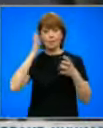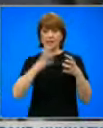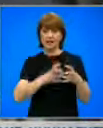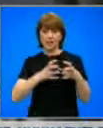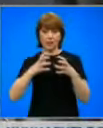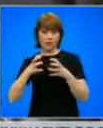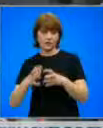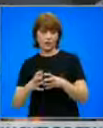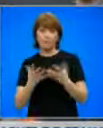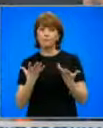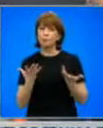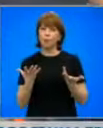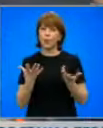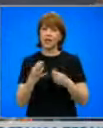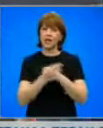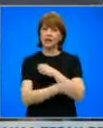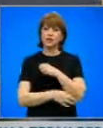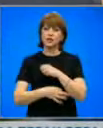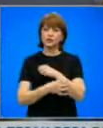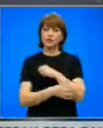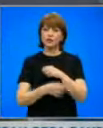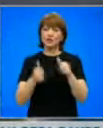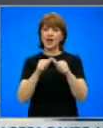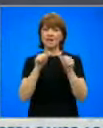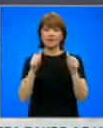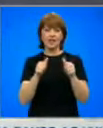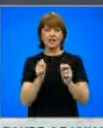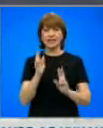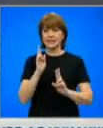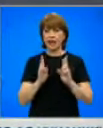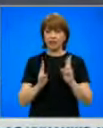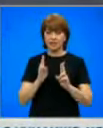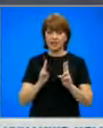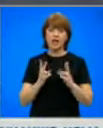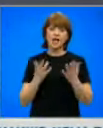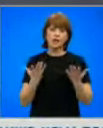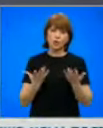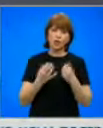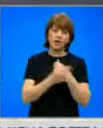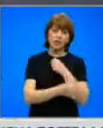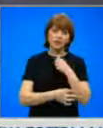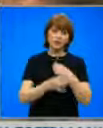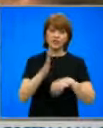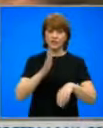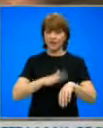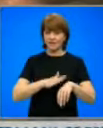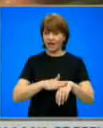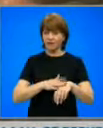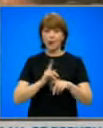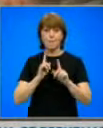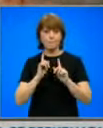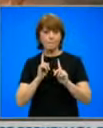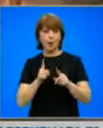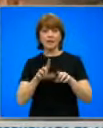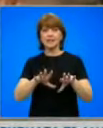кои от историческите фигури те са съгласили и кои от историческите факти вече могат